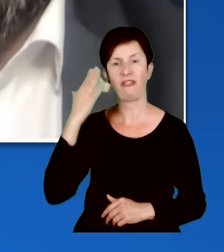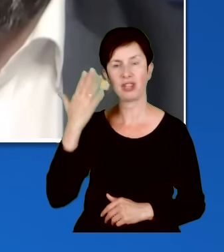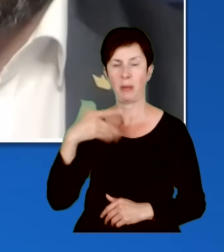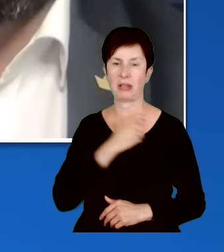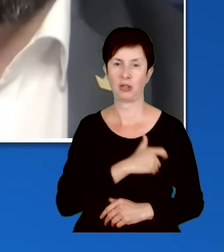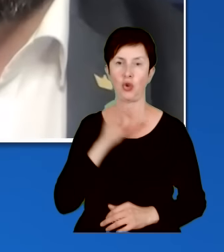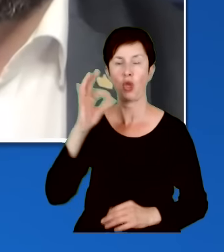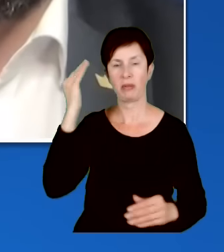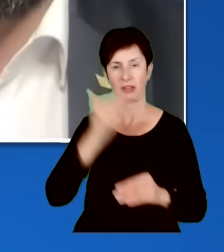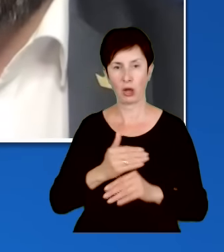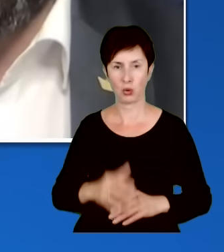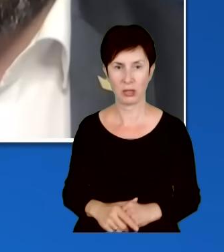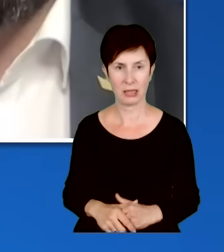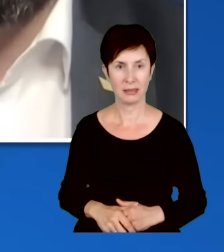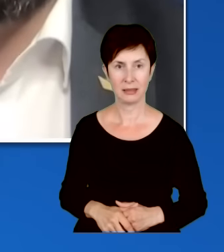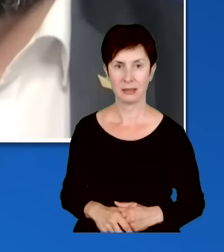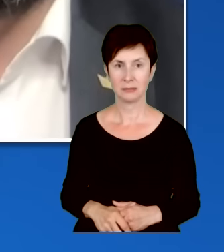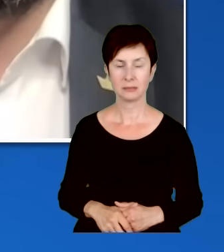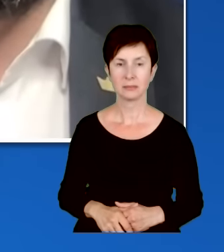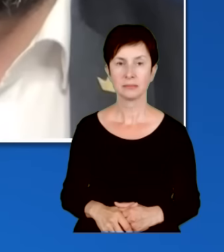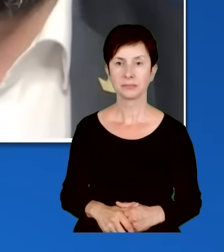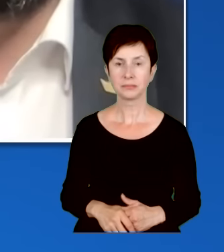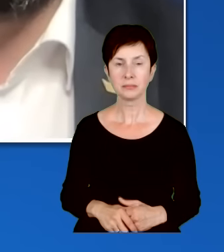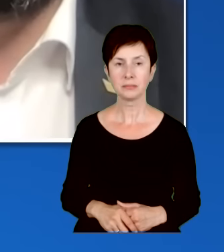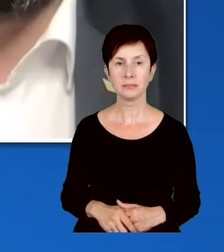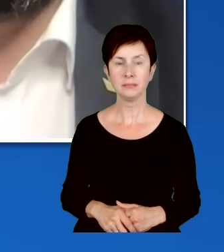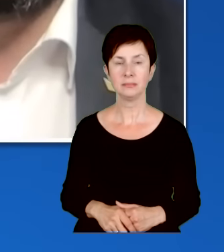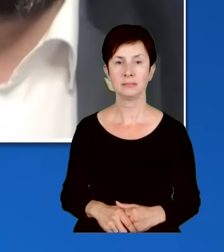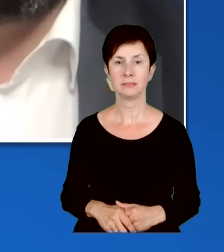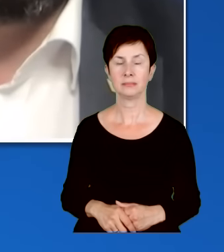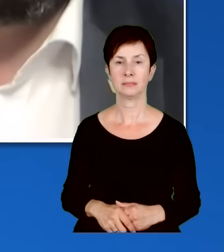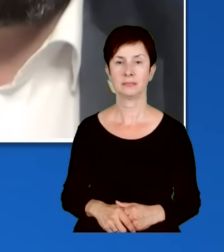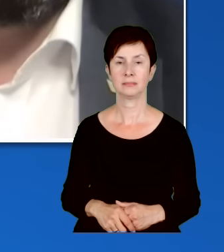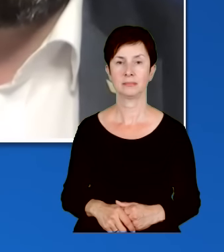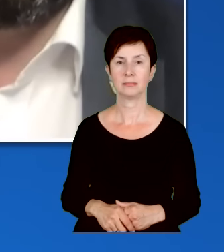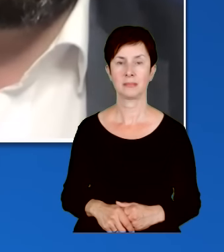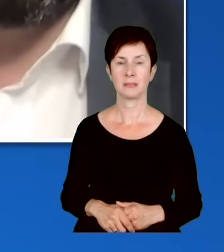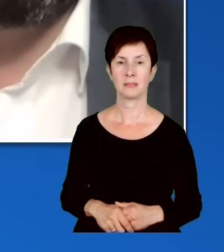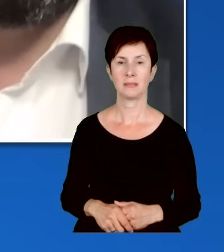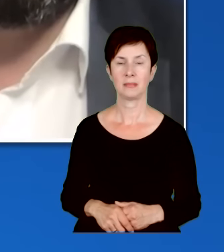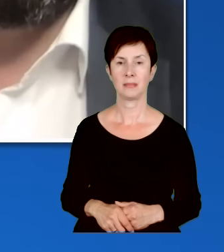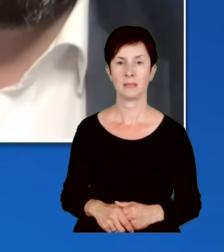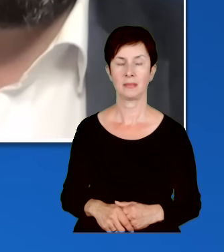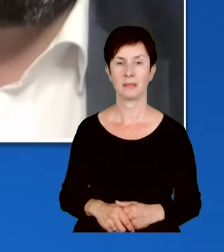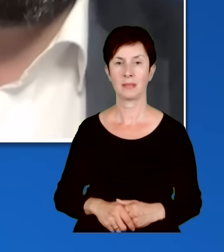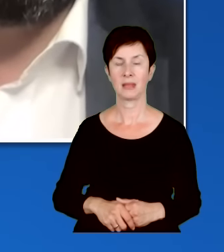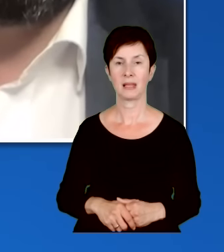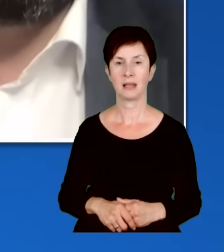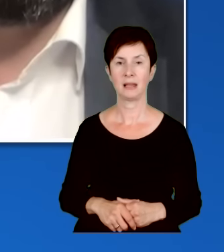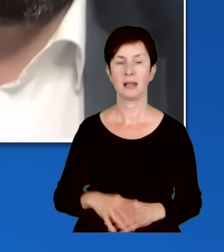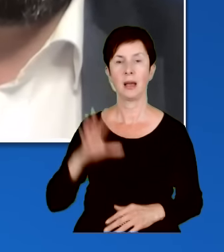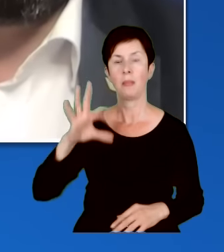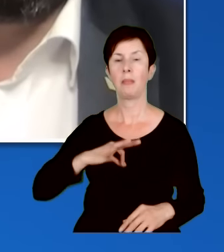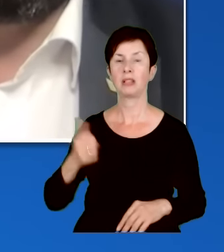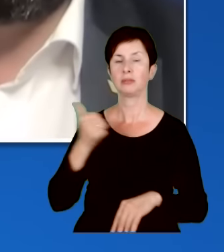witam witam pani redaktor Witam państwa dobry wieczór No to Szanowni państwo pani przewodnicząca Komisji